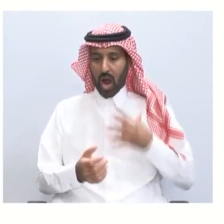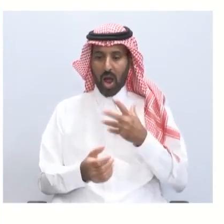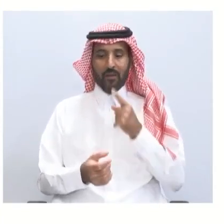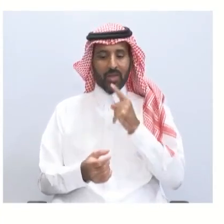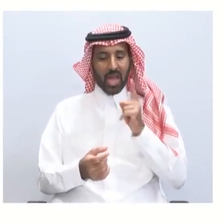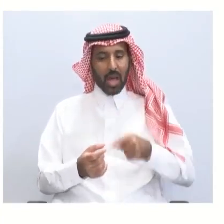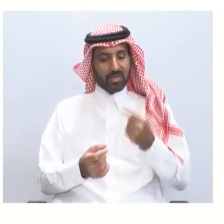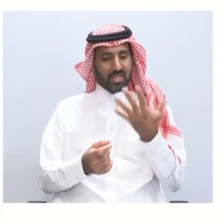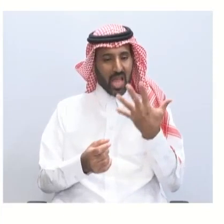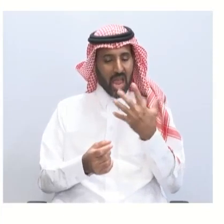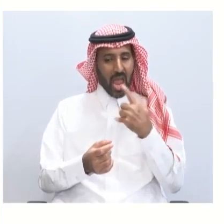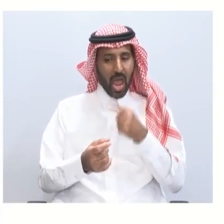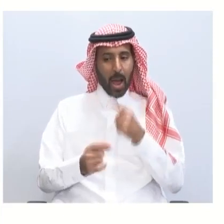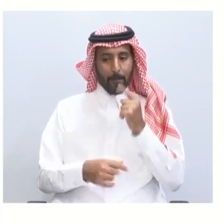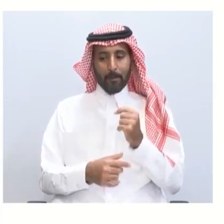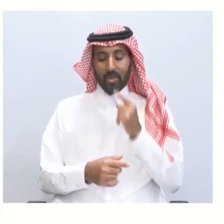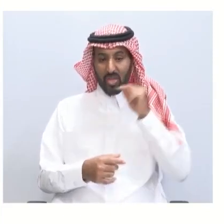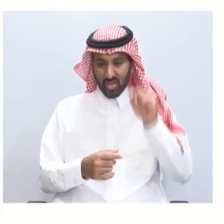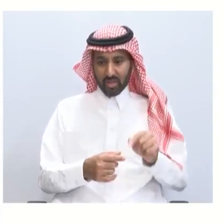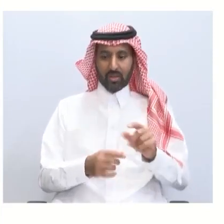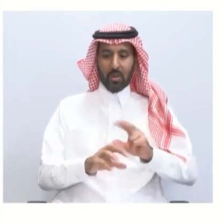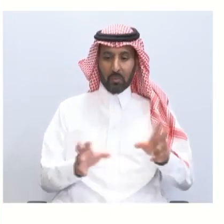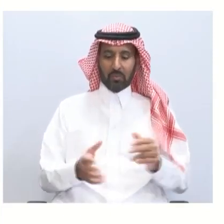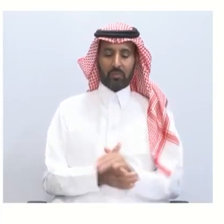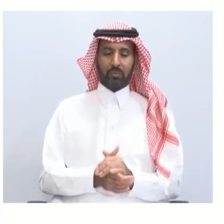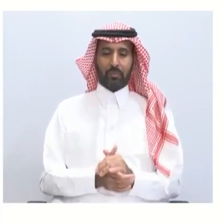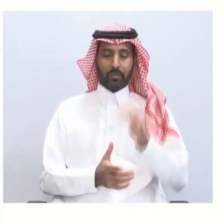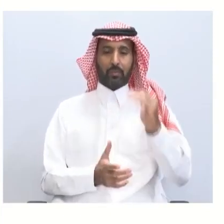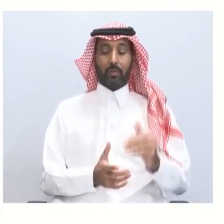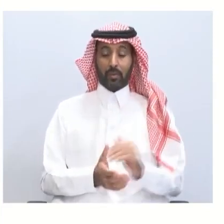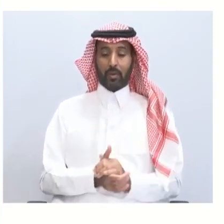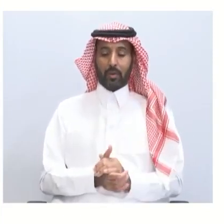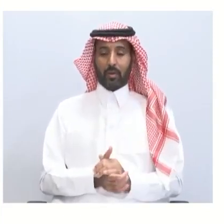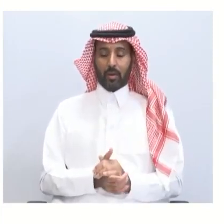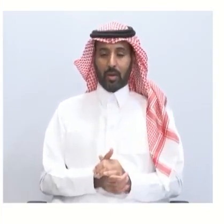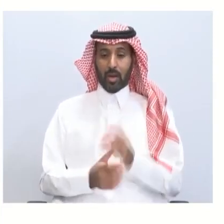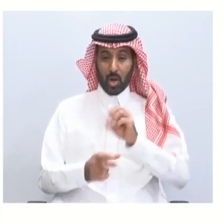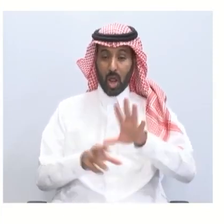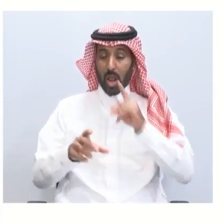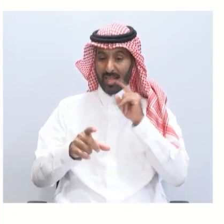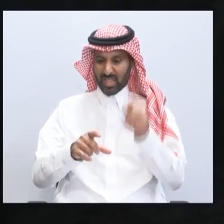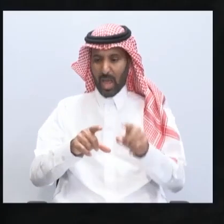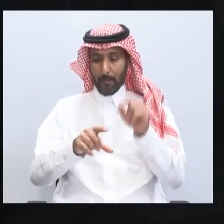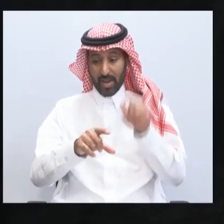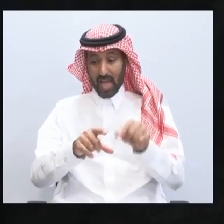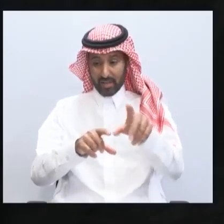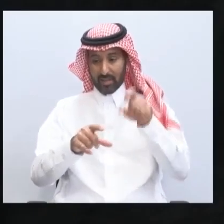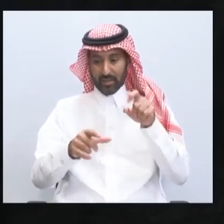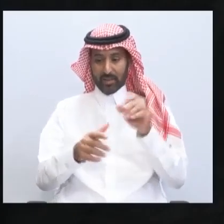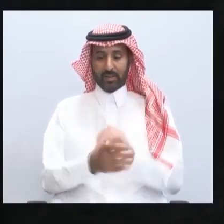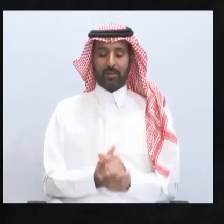ايام اضغط هنا هذه من نماذج من اعلانات طعم